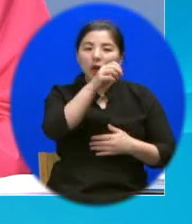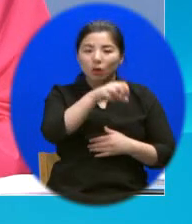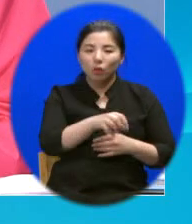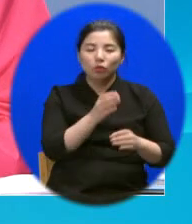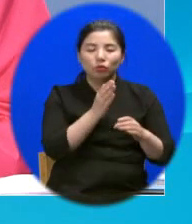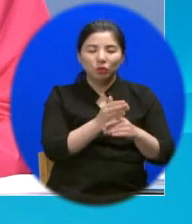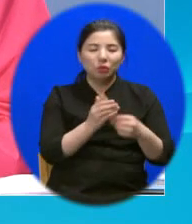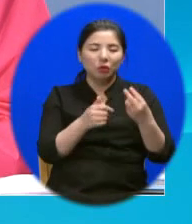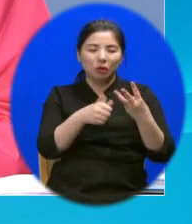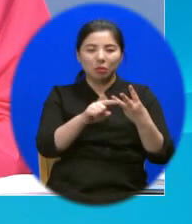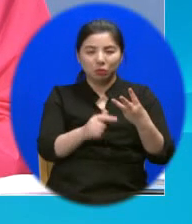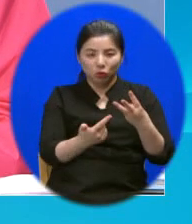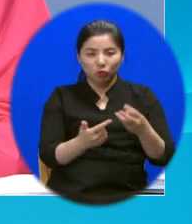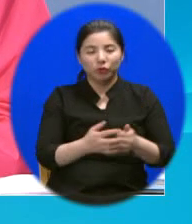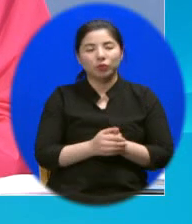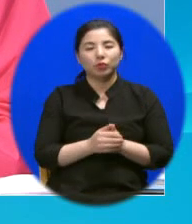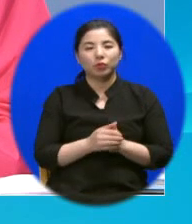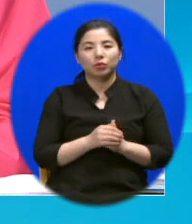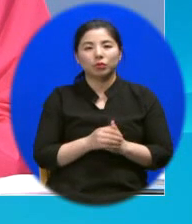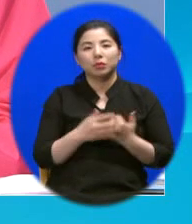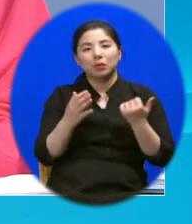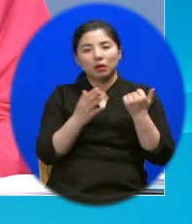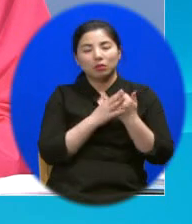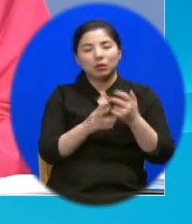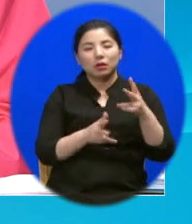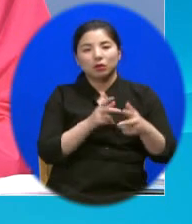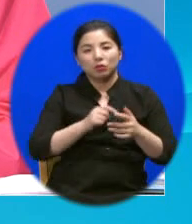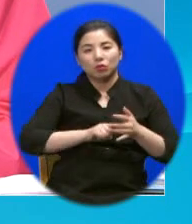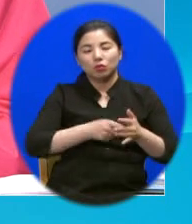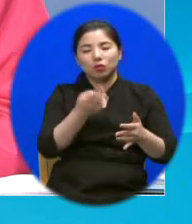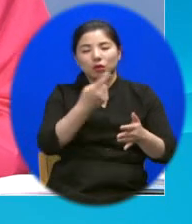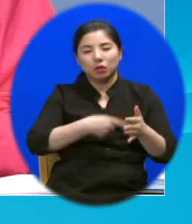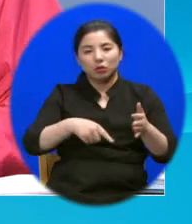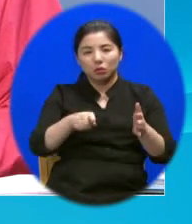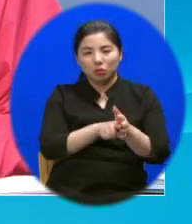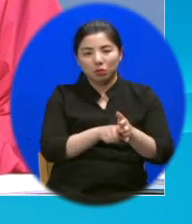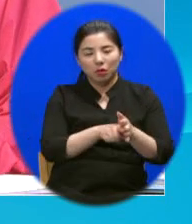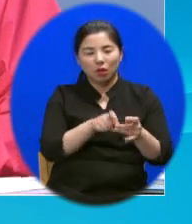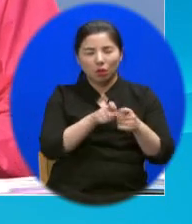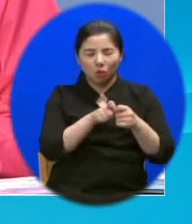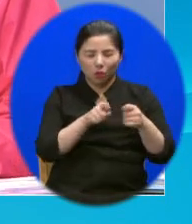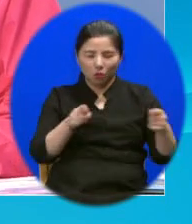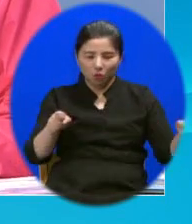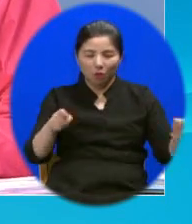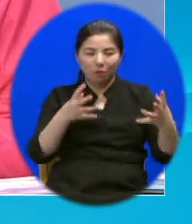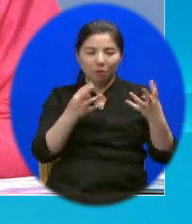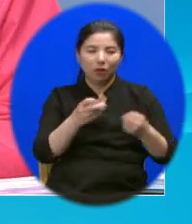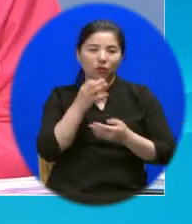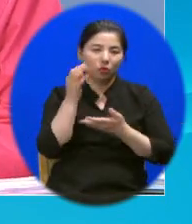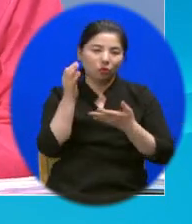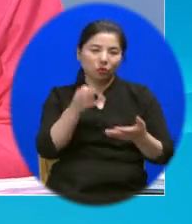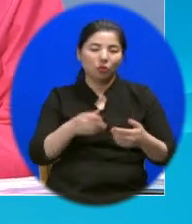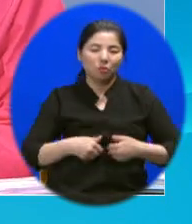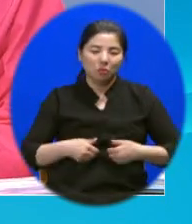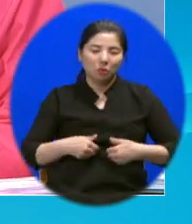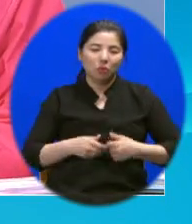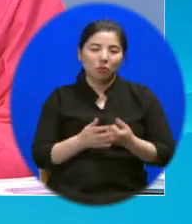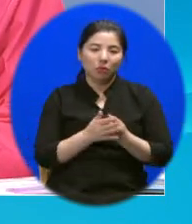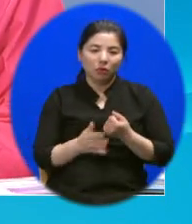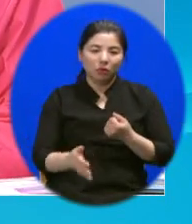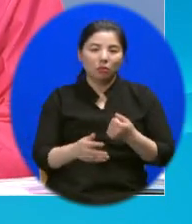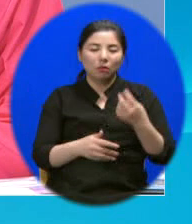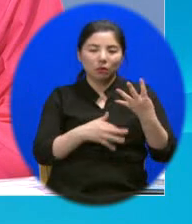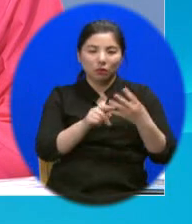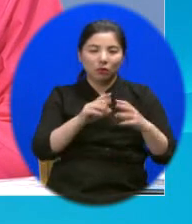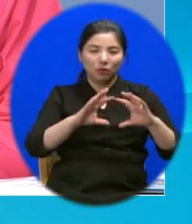중도 302 될 것입니다 그래서 어이 사업추진을 위해서는 그리고 장기적이고 많은 돈이 투자되는 거기 때문에 제